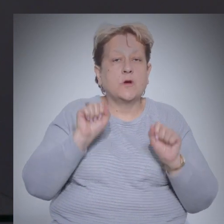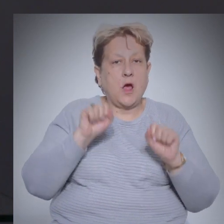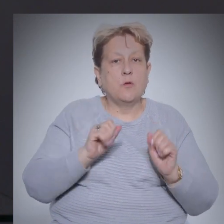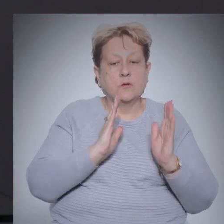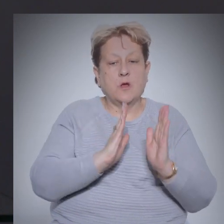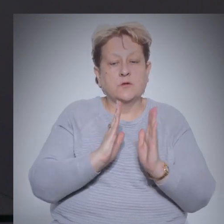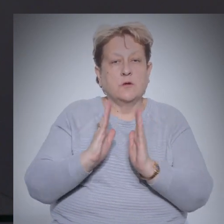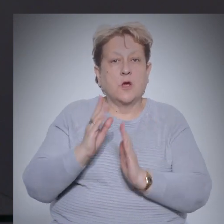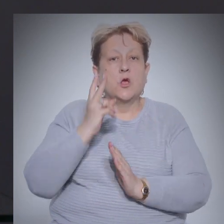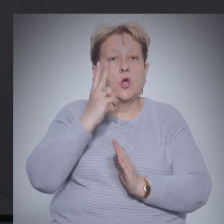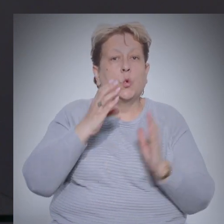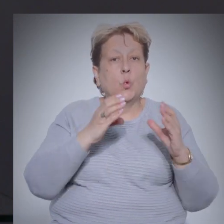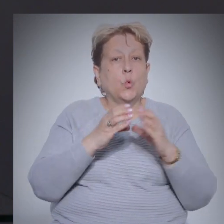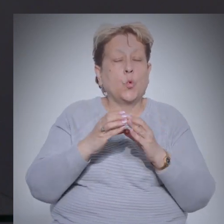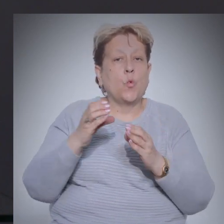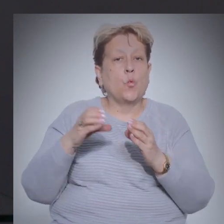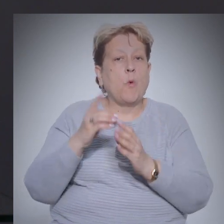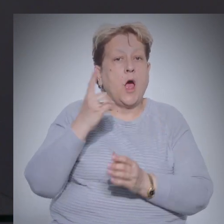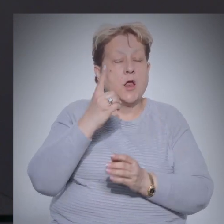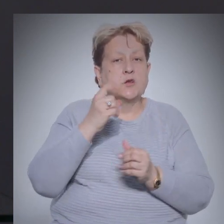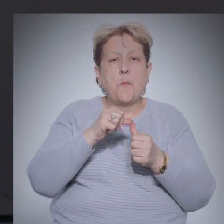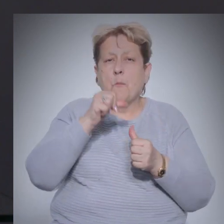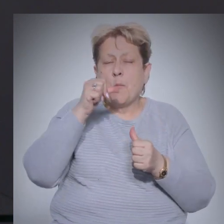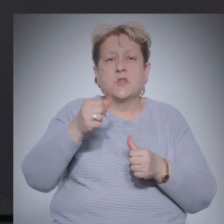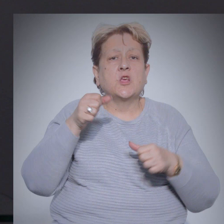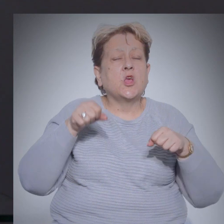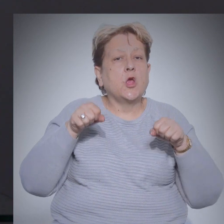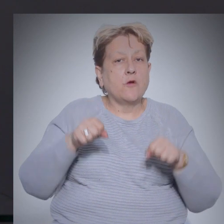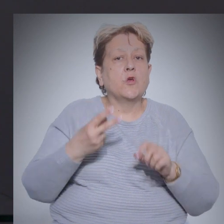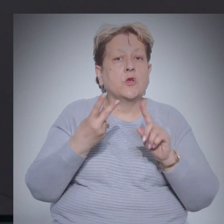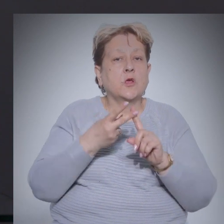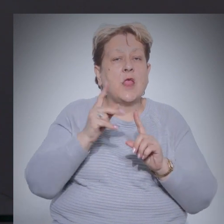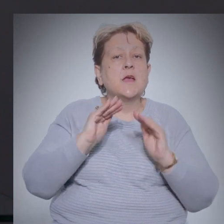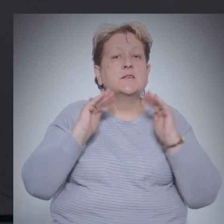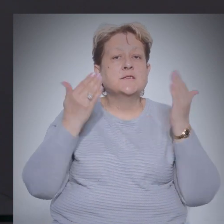մարդու իրահունքները կալ է դասակարգել երկու խմբի։ Առաջին է դրանք բացարձակ